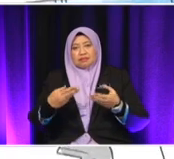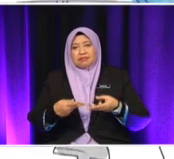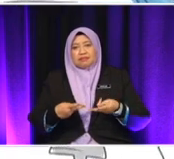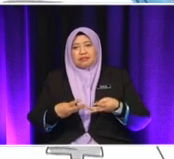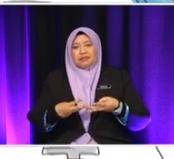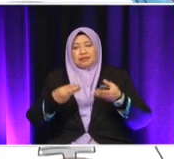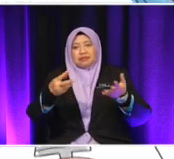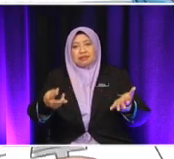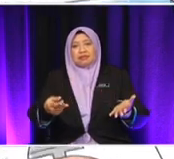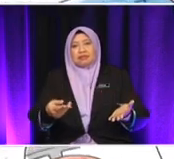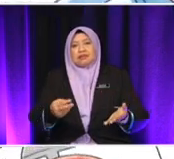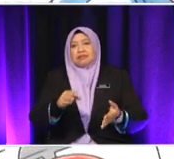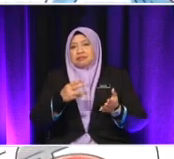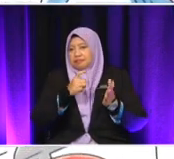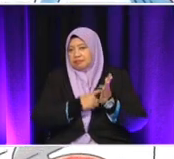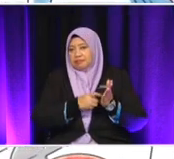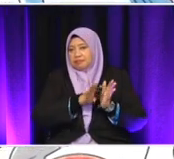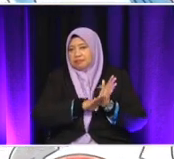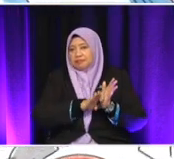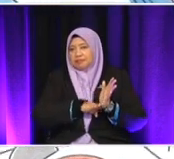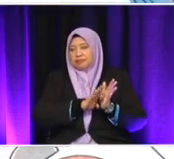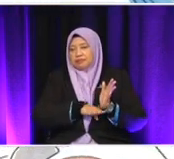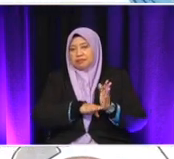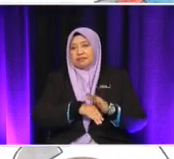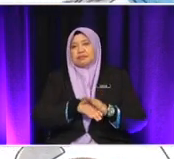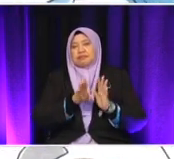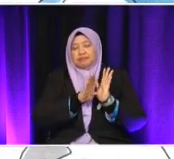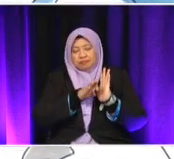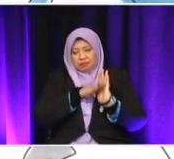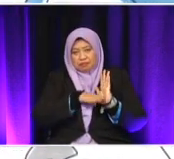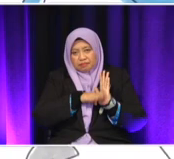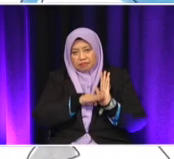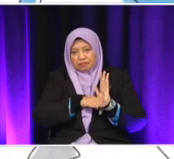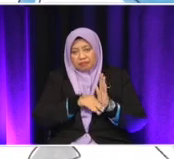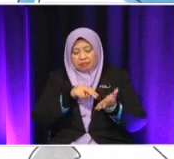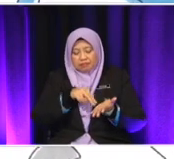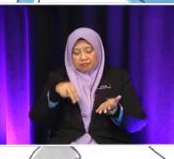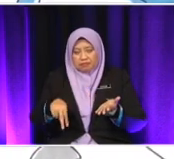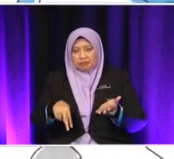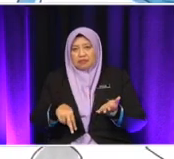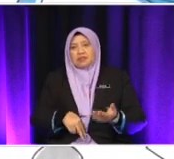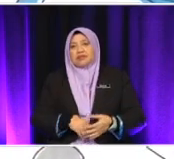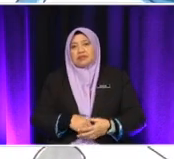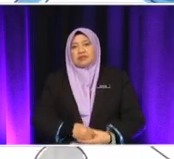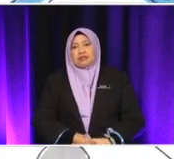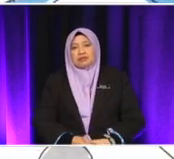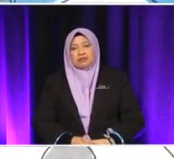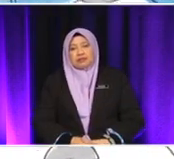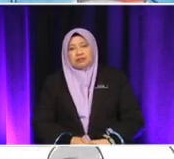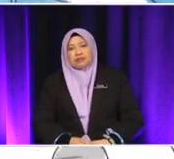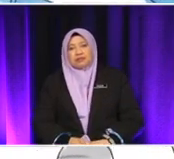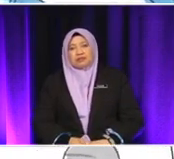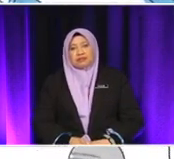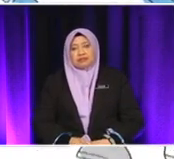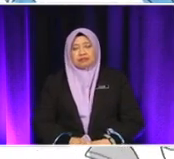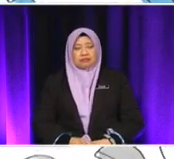Mungkin banyak barang pertanian tidak dapat dihasilkan karena cuaca yang kering kontang dapat berlaku